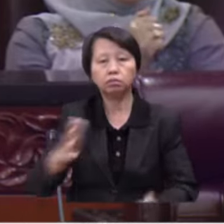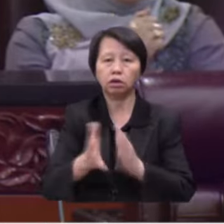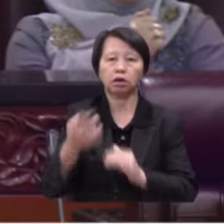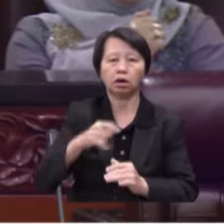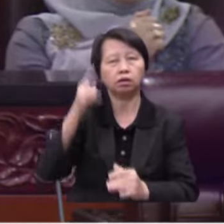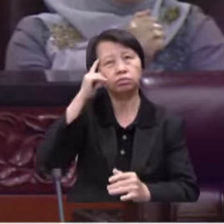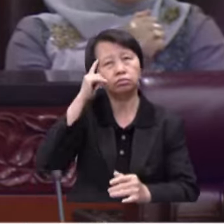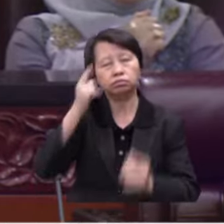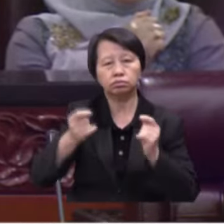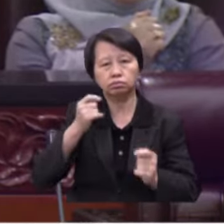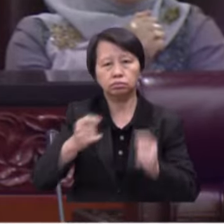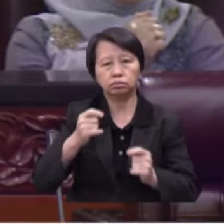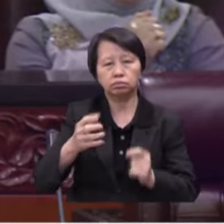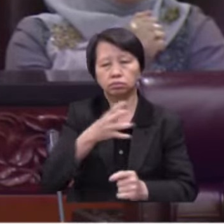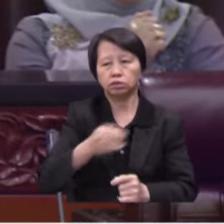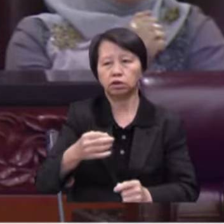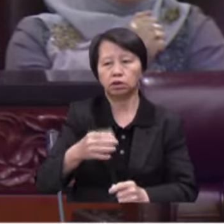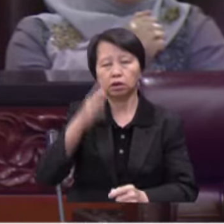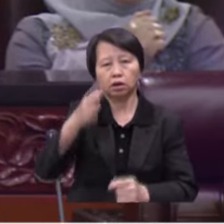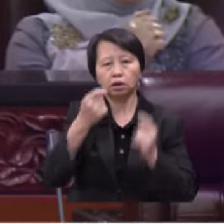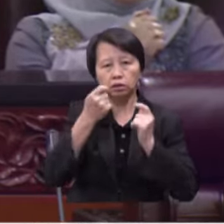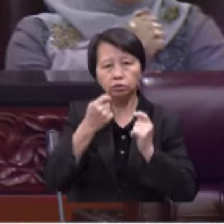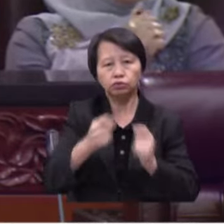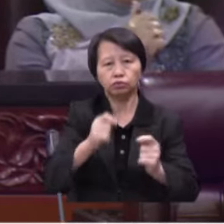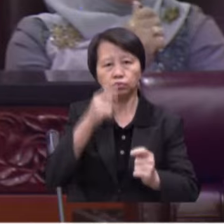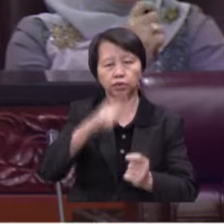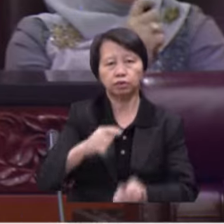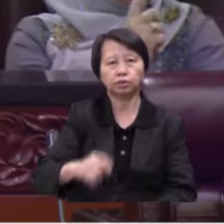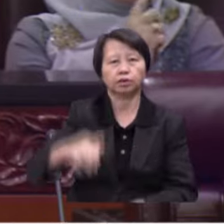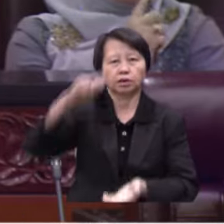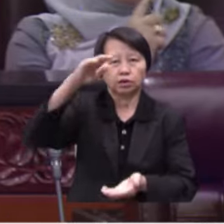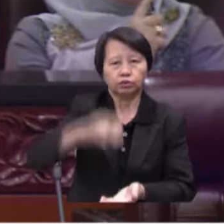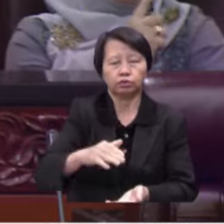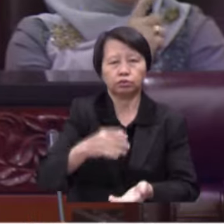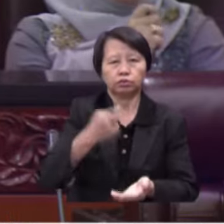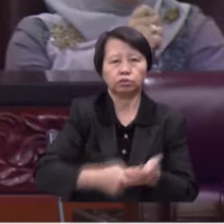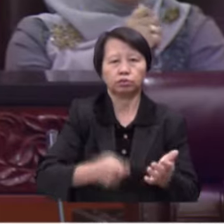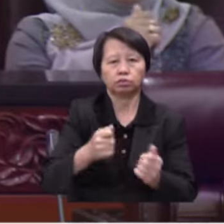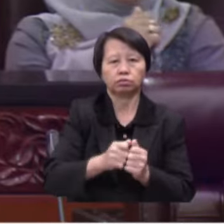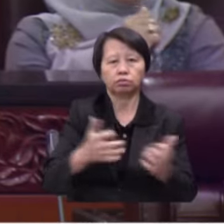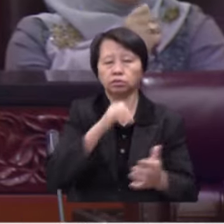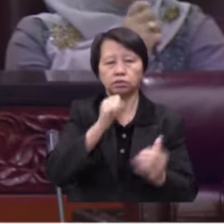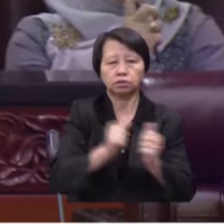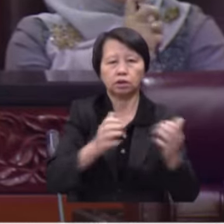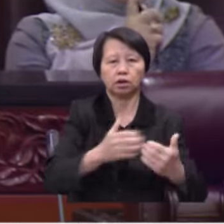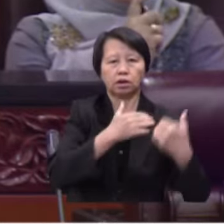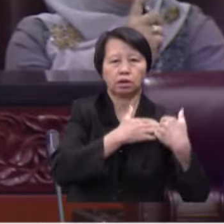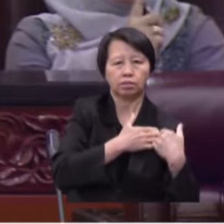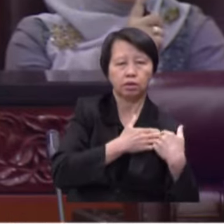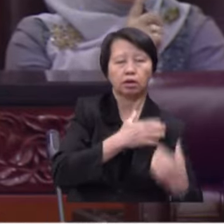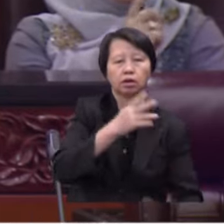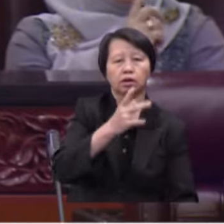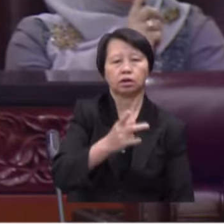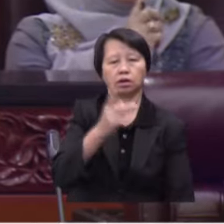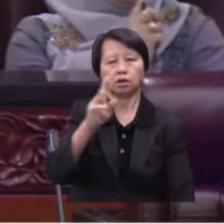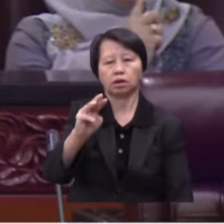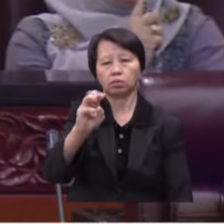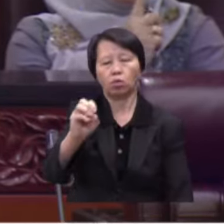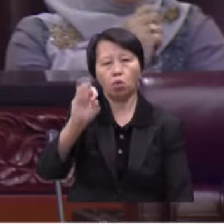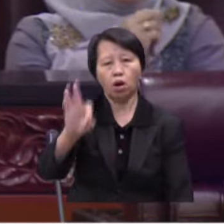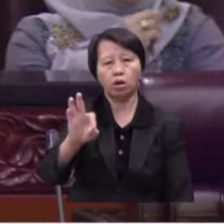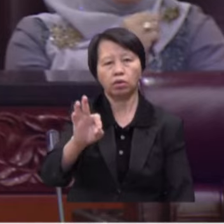kita akan mempertimbangkan dan juga akan coba untuk menurunkan jumlah tanpa membebankan Kementerian Keuangan dengan